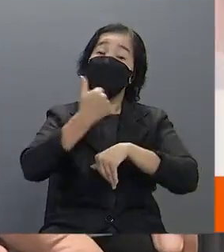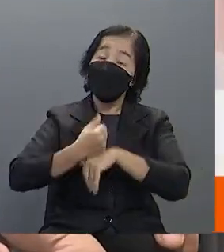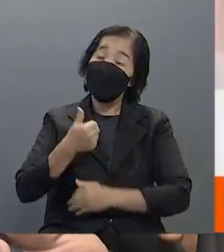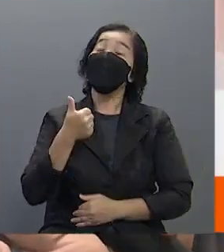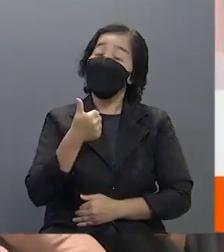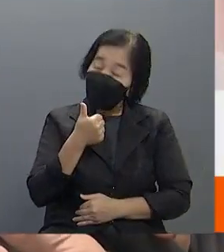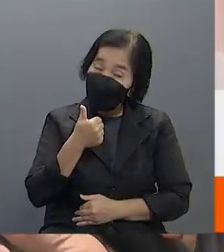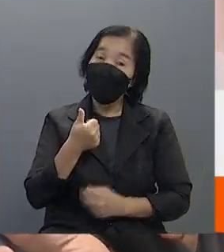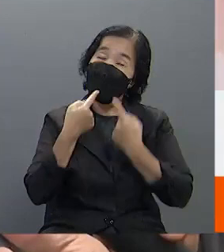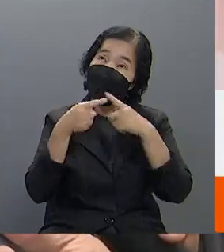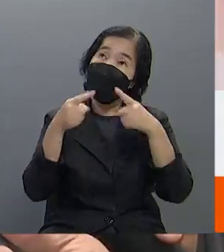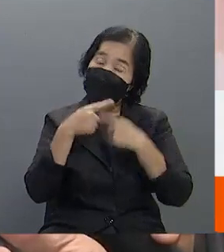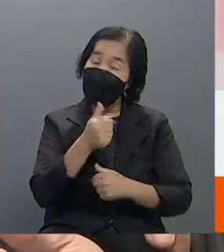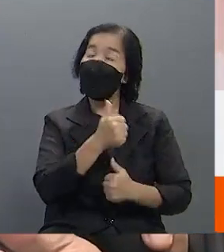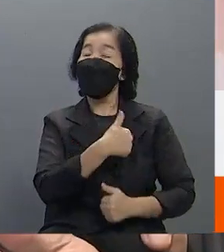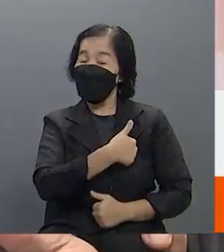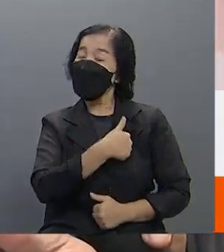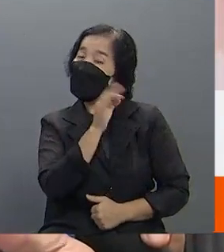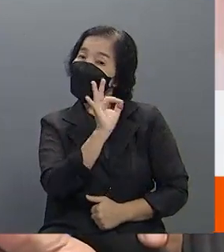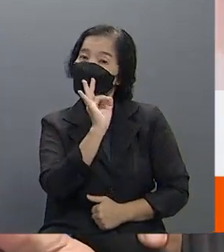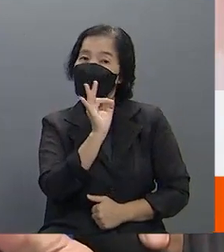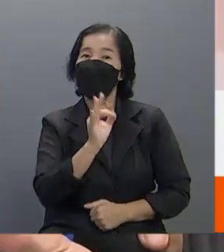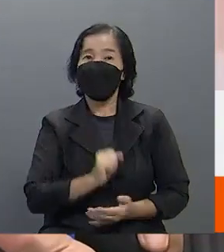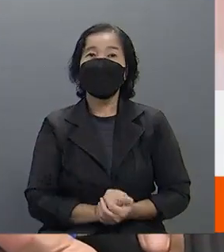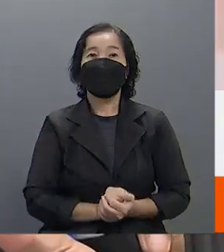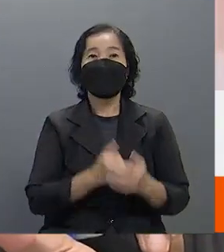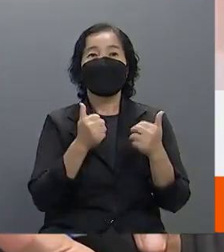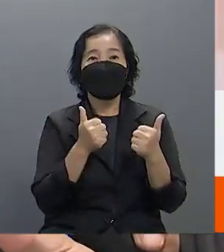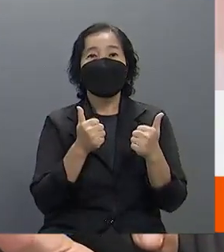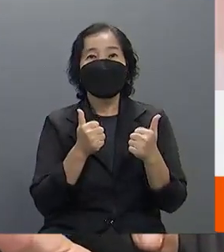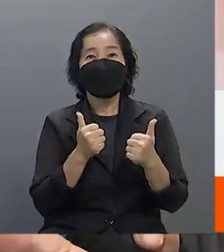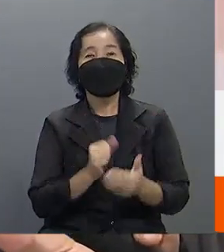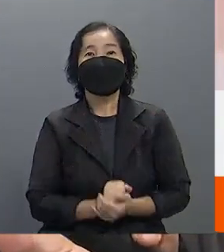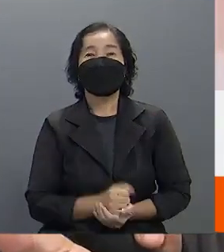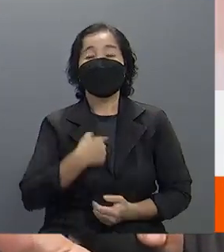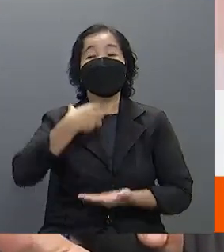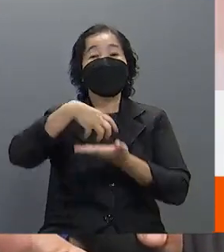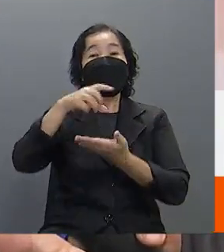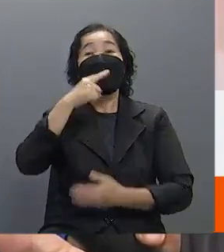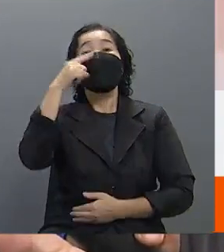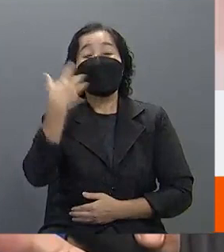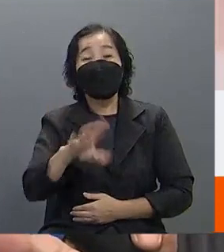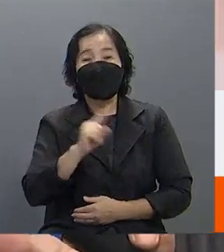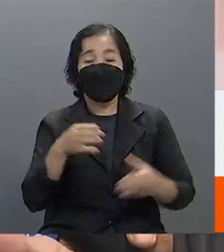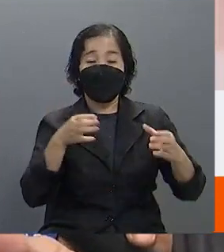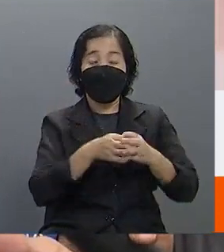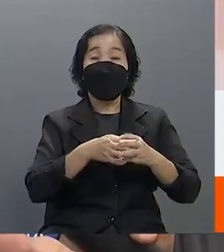ที่น่าพอใจก็ยังคงเหลือบางประเด็นที่ผมได้เรียนไปแล้วว่าฝ่ายค้านสามารถที่จะ